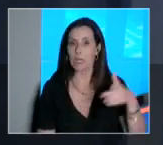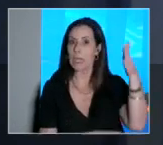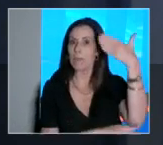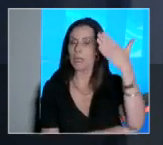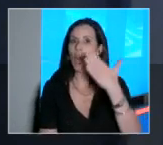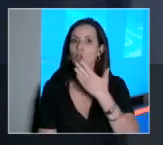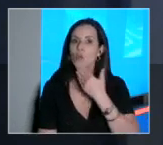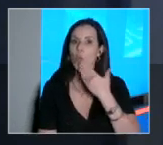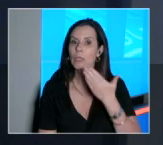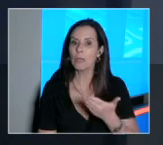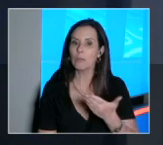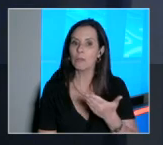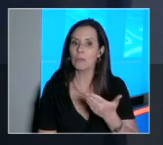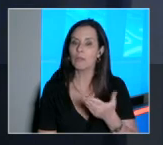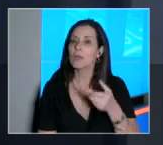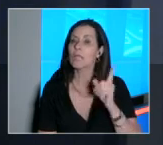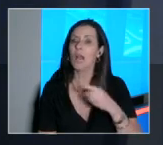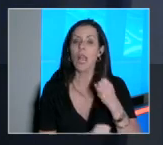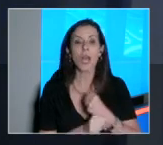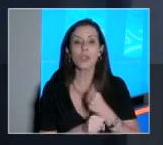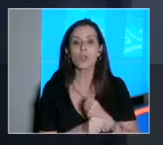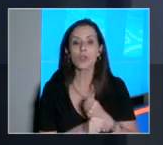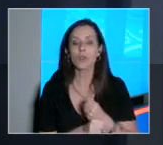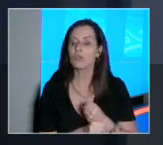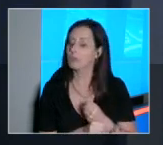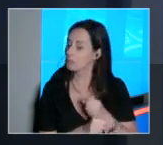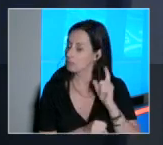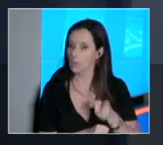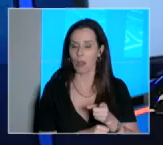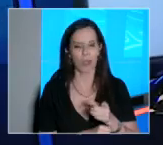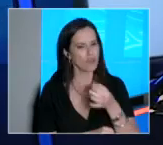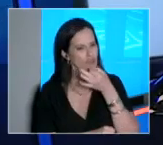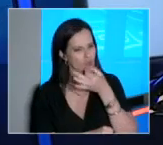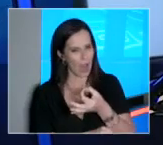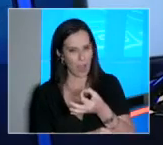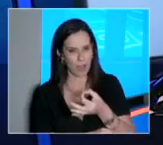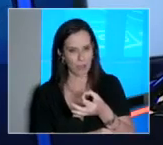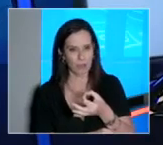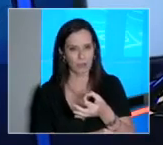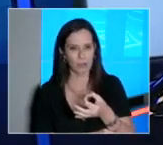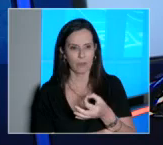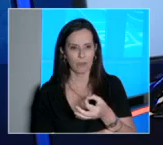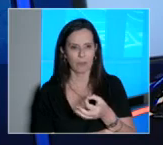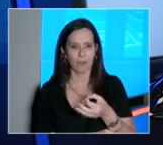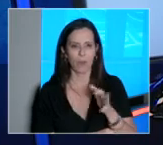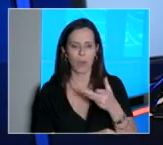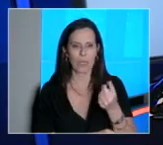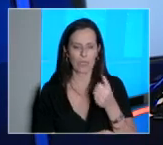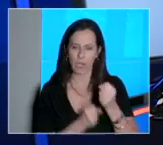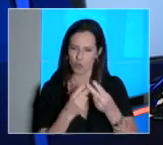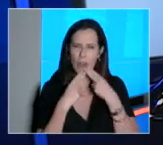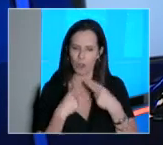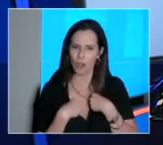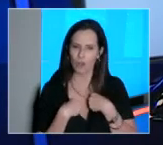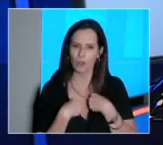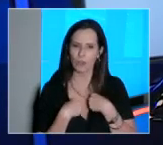כמדינה יהודית, צריכה לעשות את זה באופן עצמאי. אני אשאל אותך שאלה, אתה יודע, שאלה שגילו, אולי יהיה לך קצת קשה לענות, אבל